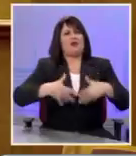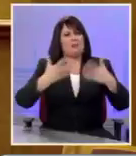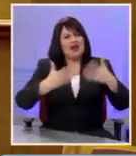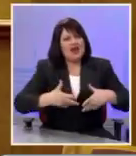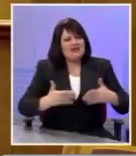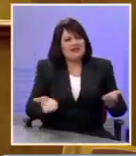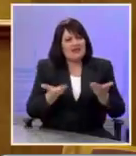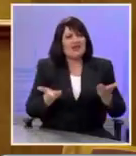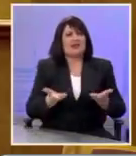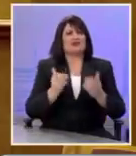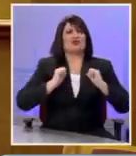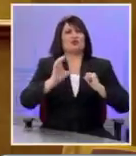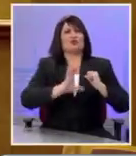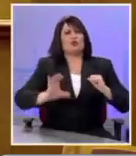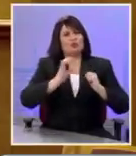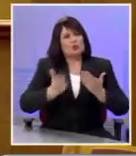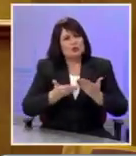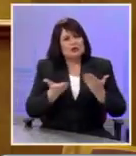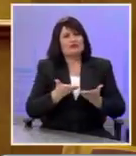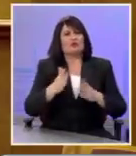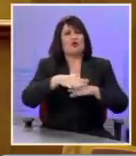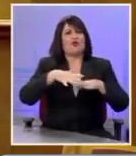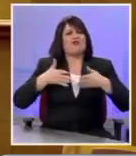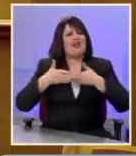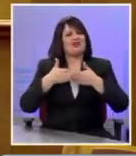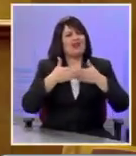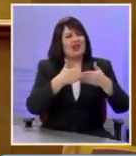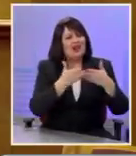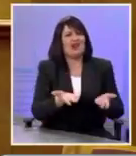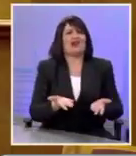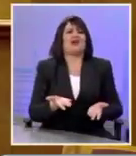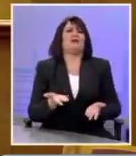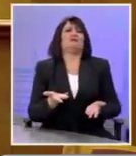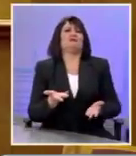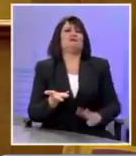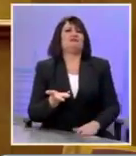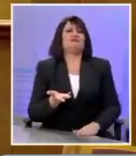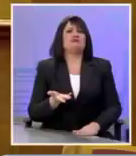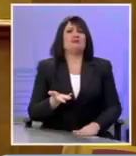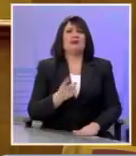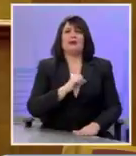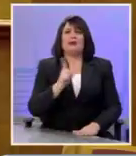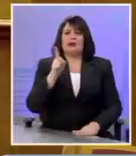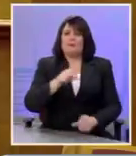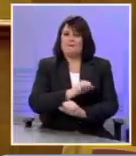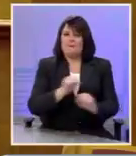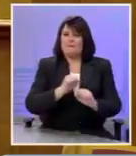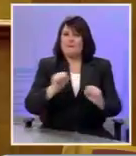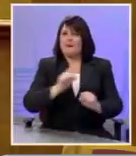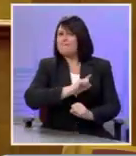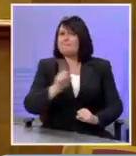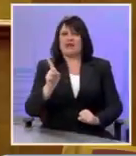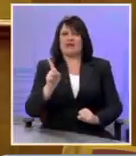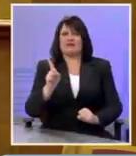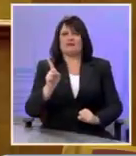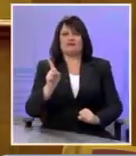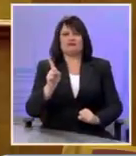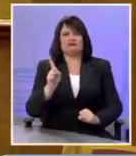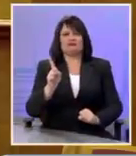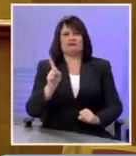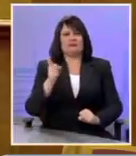μας, στον τουρισμό, στην ναυτιλία μας, να μην υπάρξει καμία υπονόμευσή τους από